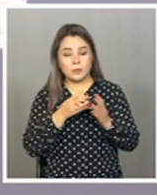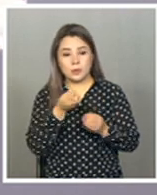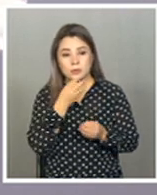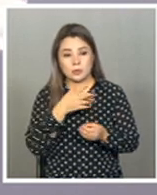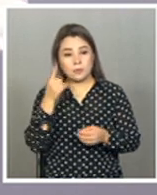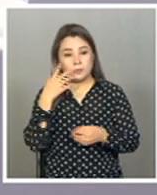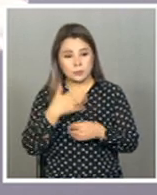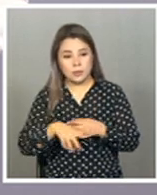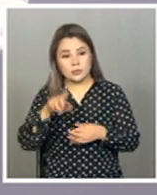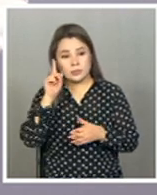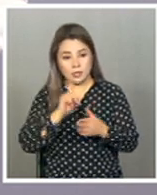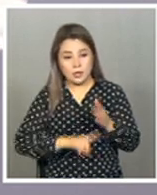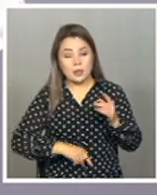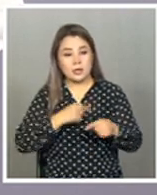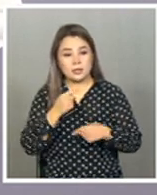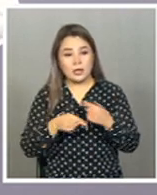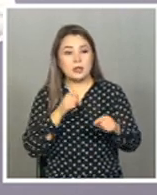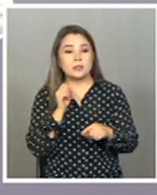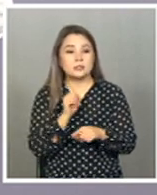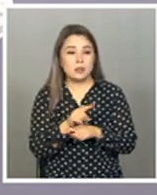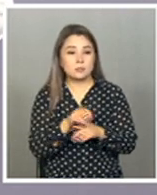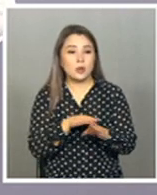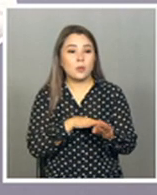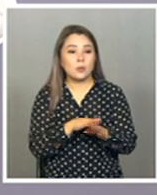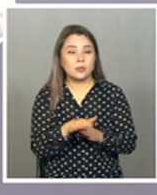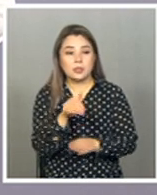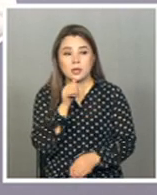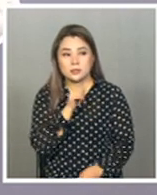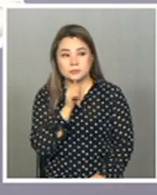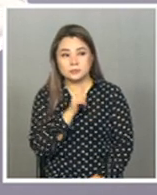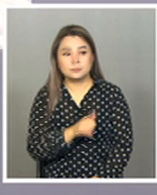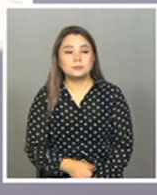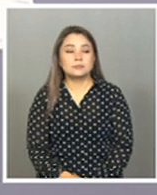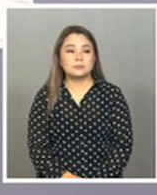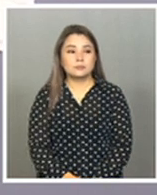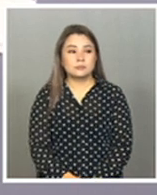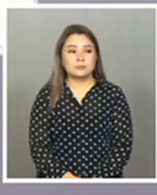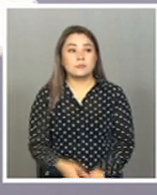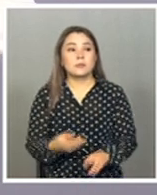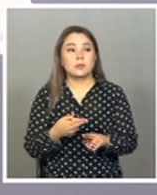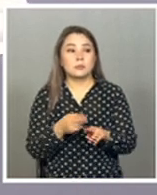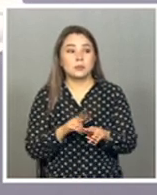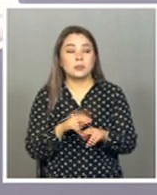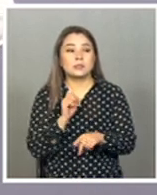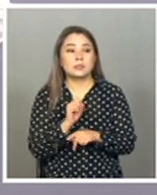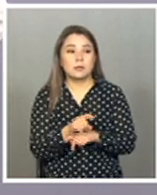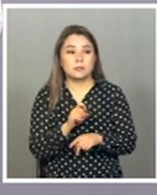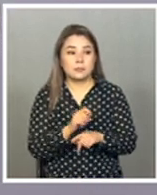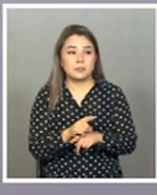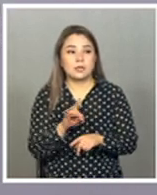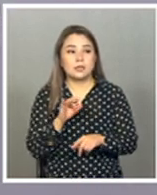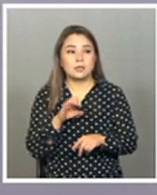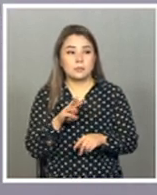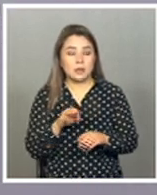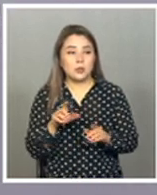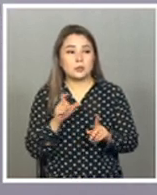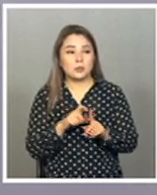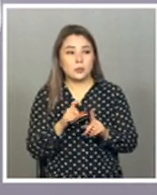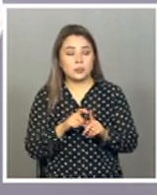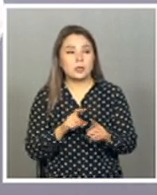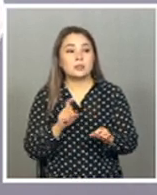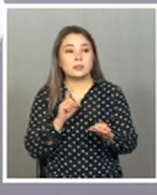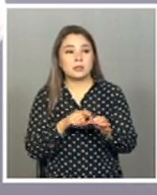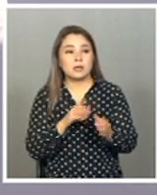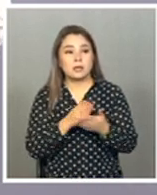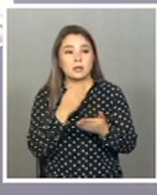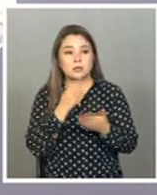Ендеше, келесі тапсырмамызды орындап көрейік. Бұл тапсырмада ресми сөздер мен тіркестерді,